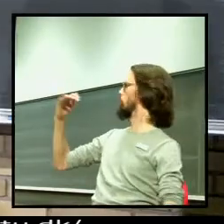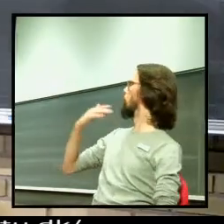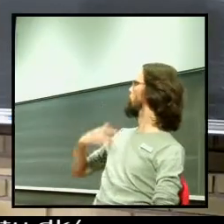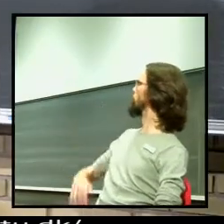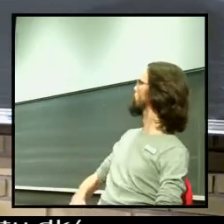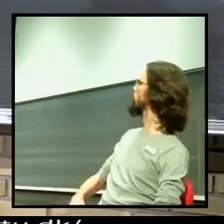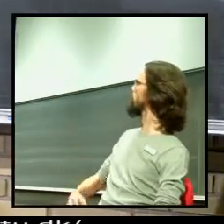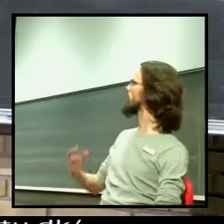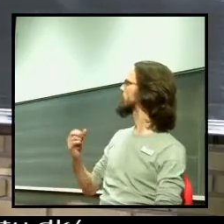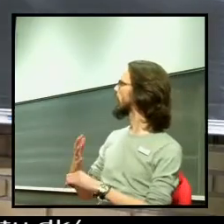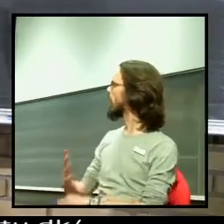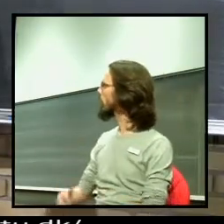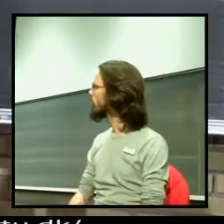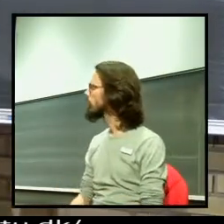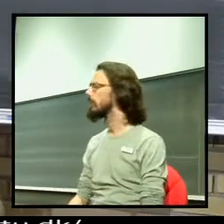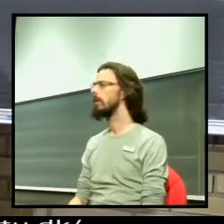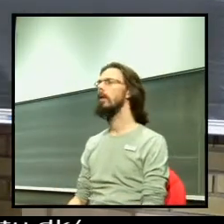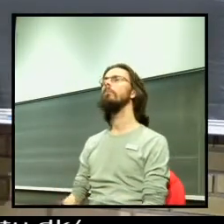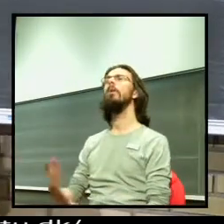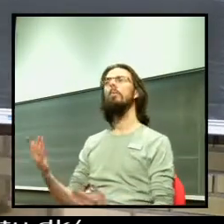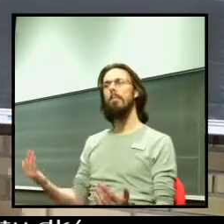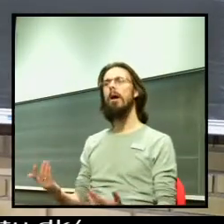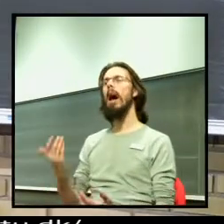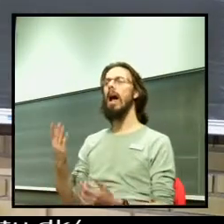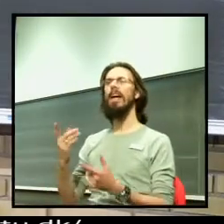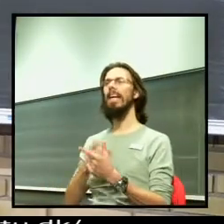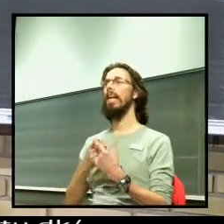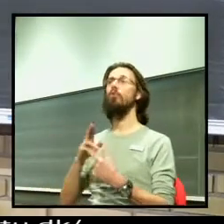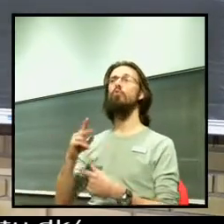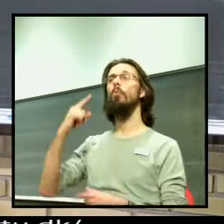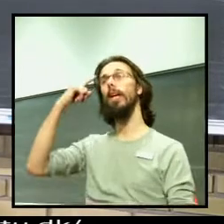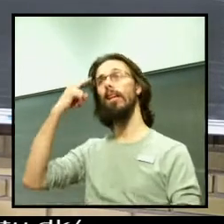kører det bare. Nå, okay. Man har en eller anden ubekendt funktion,